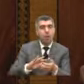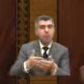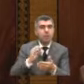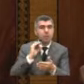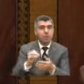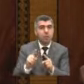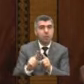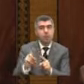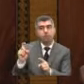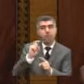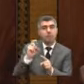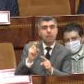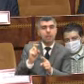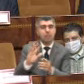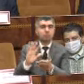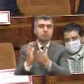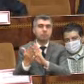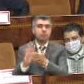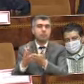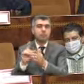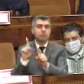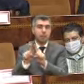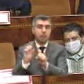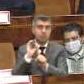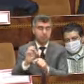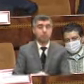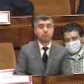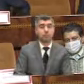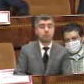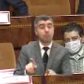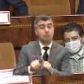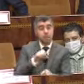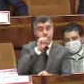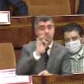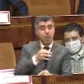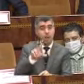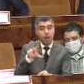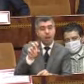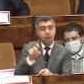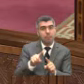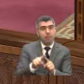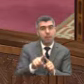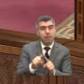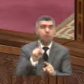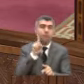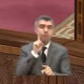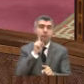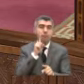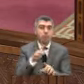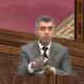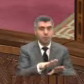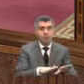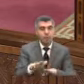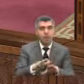عنده واحد الاجر قليل وعايش غير بهذاك البوروبوار. بغا يعرفوا باش تعيش هذيك الفامد ميناج اللي عايشه بهذيك